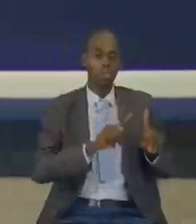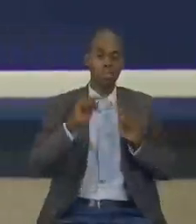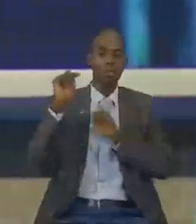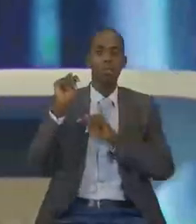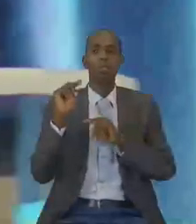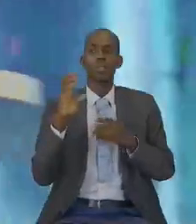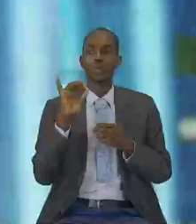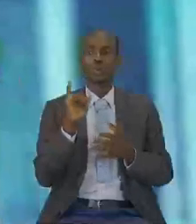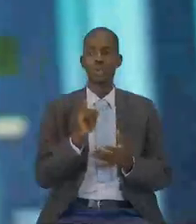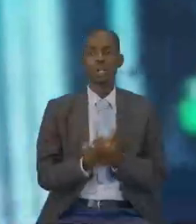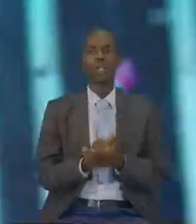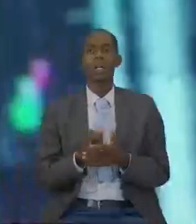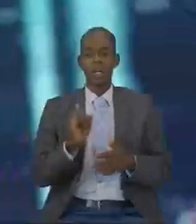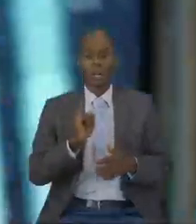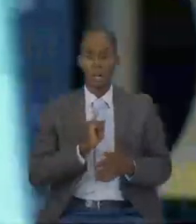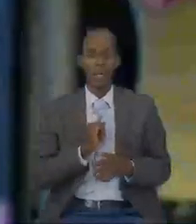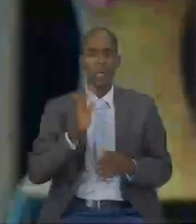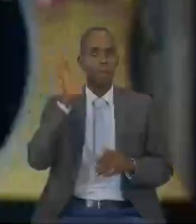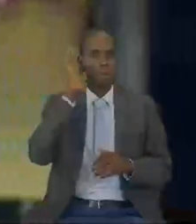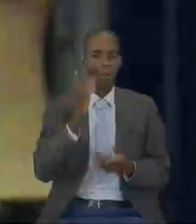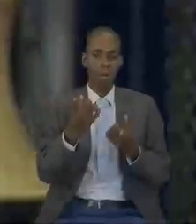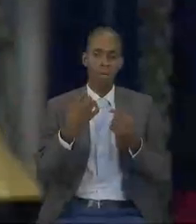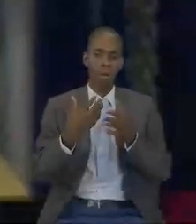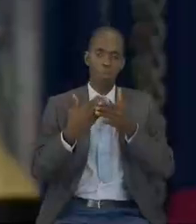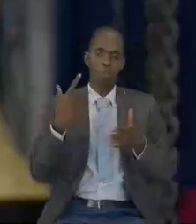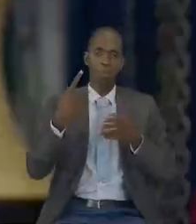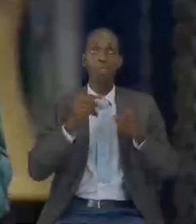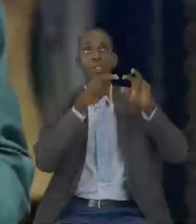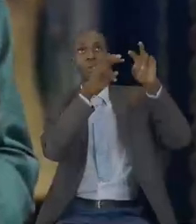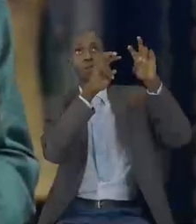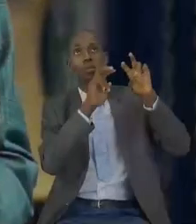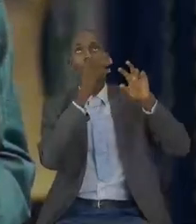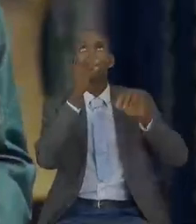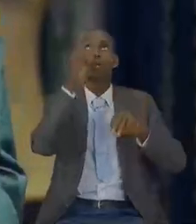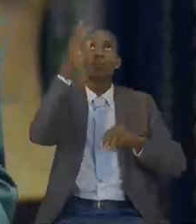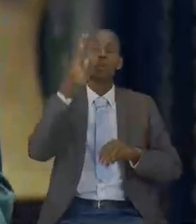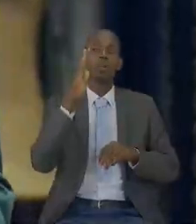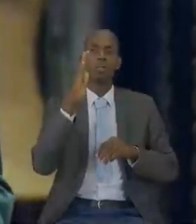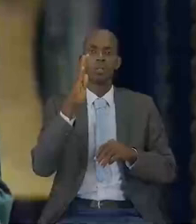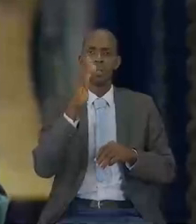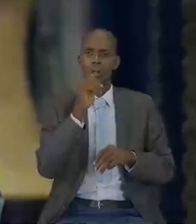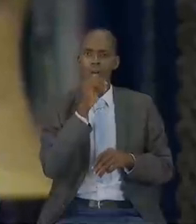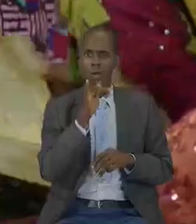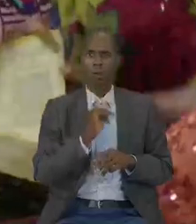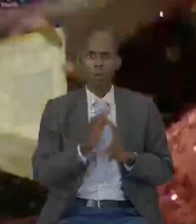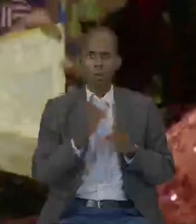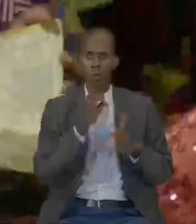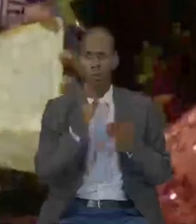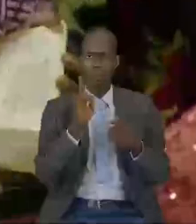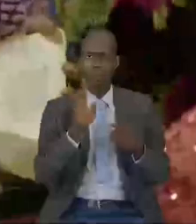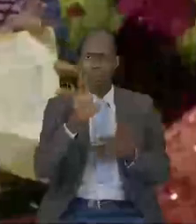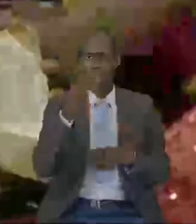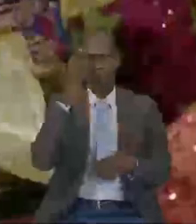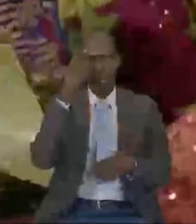le produit de ton transport, afin que je vienne devant le trône de Dieu. Est-ce que